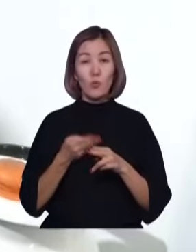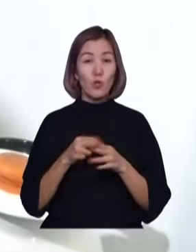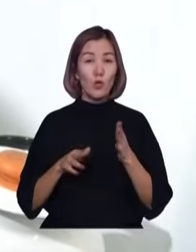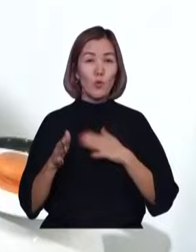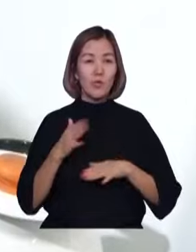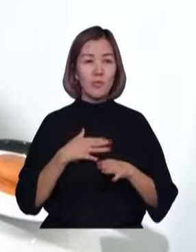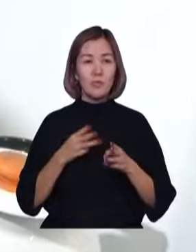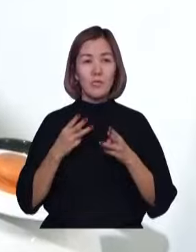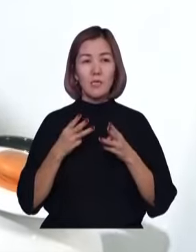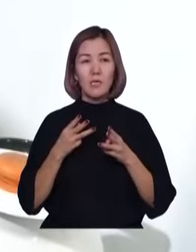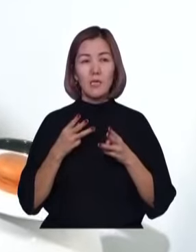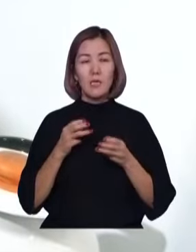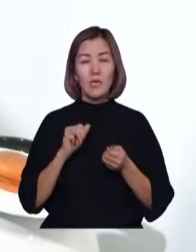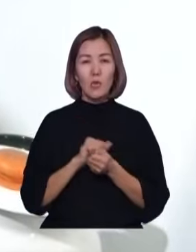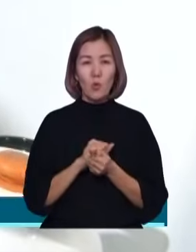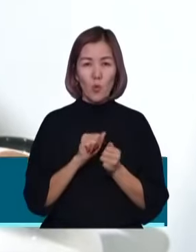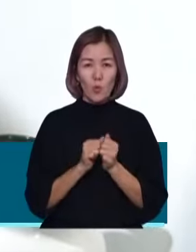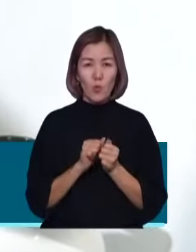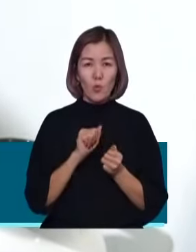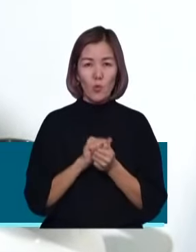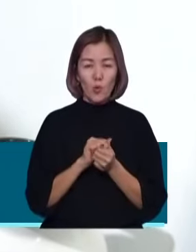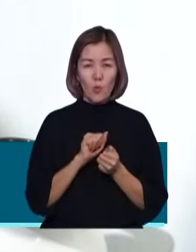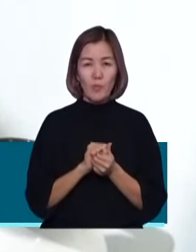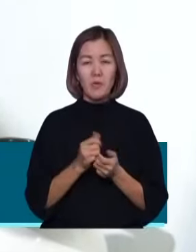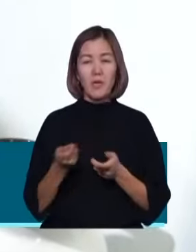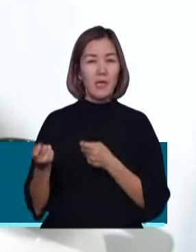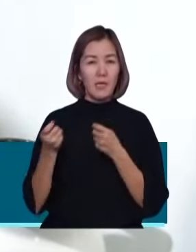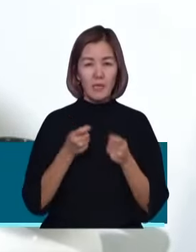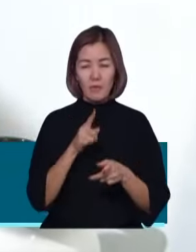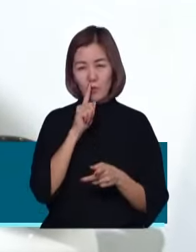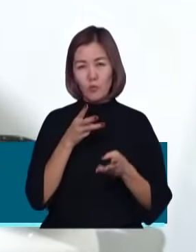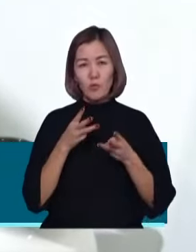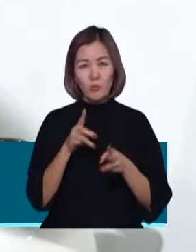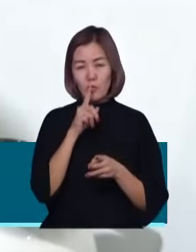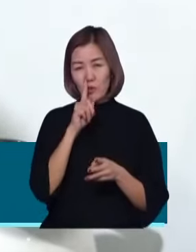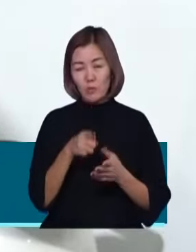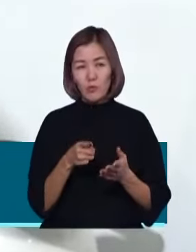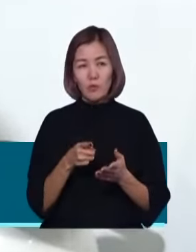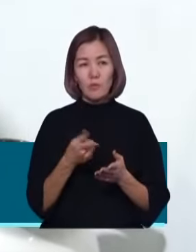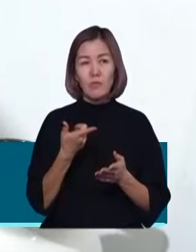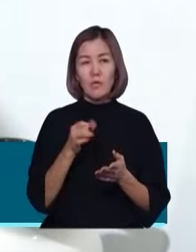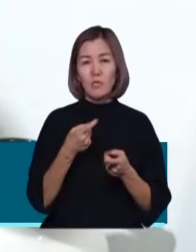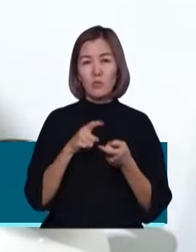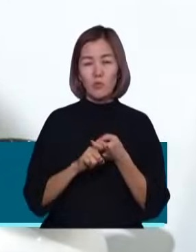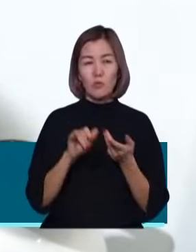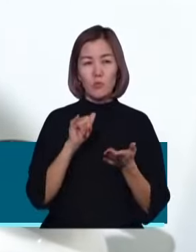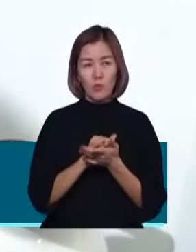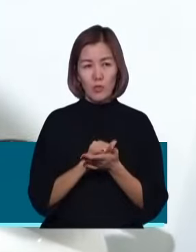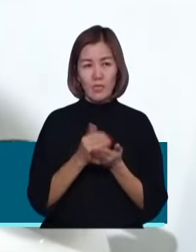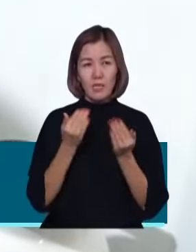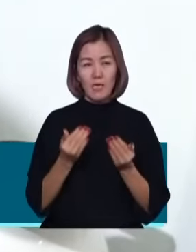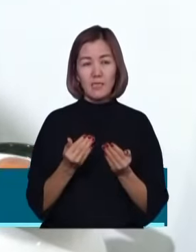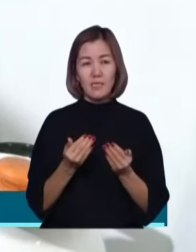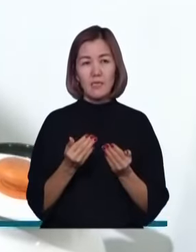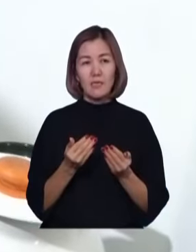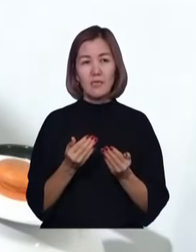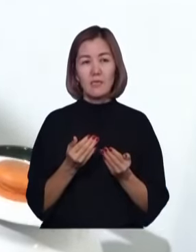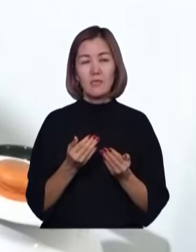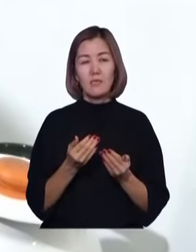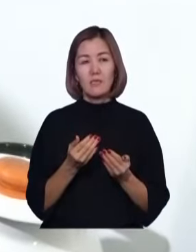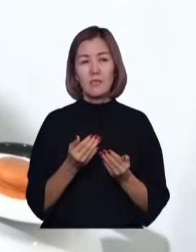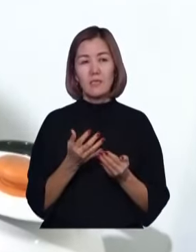от жақпаймыз. Күл шығармаймыз. Рахмет осы үкіметке осындай газ орнатып беріп отқанына. Енді осы қазын қызын